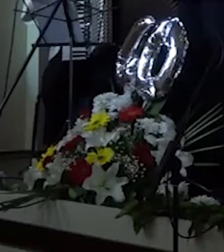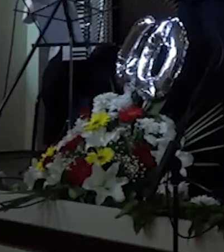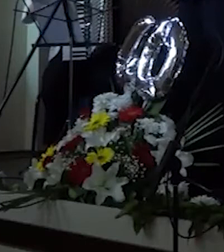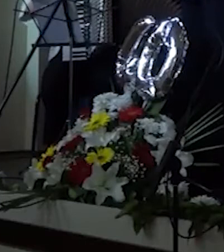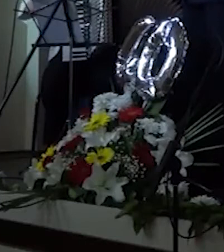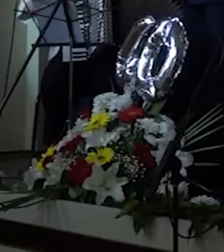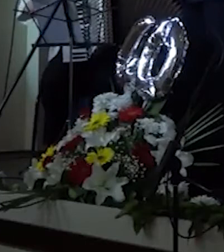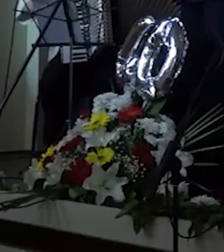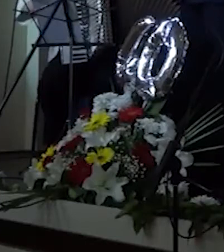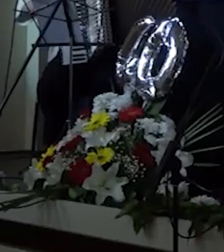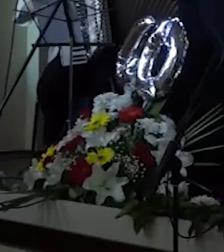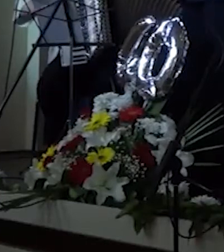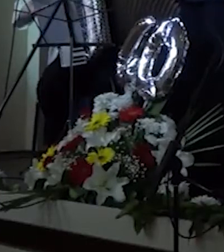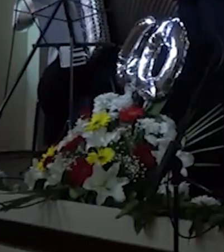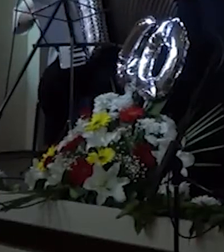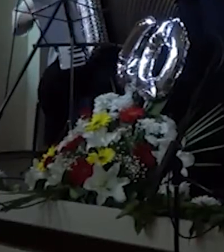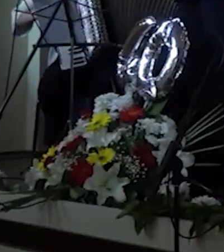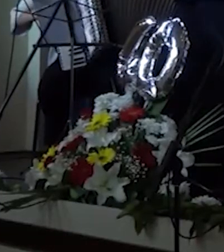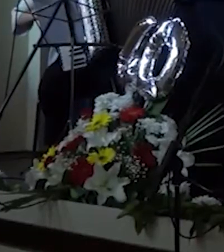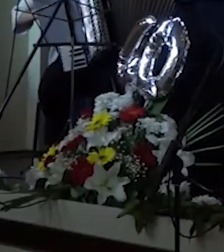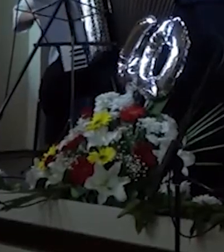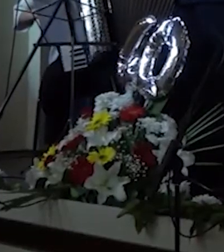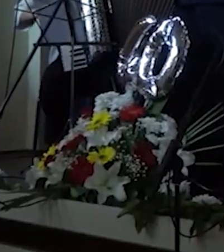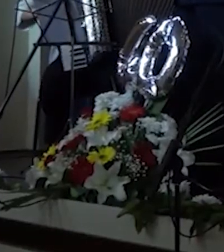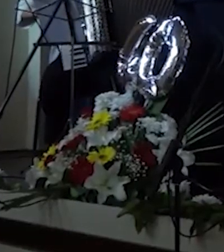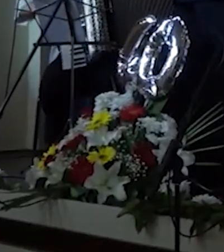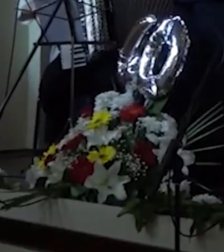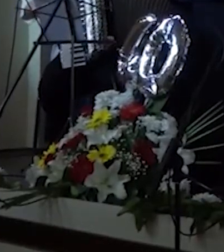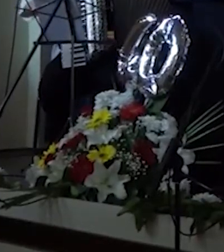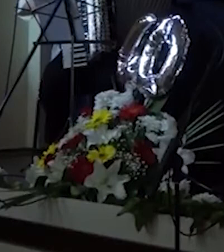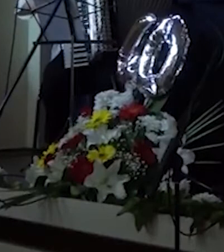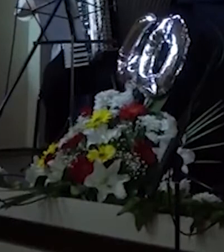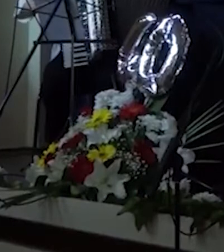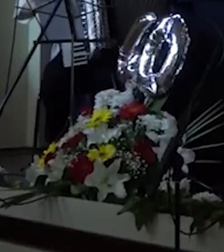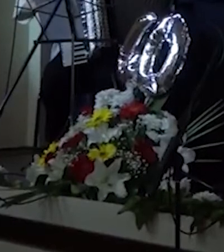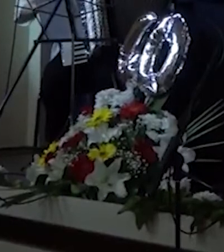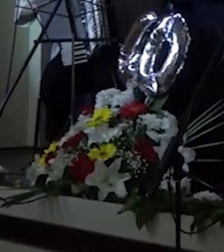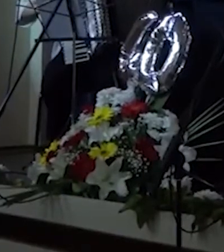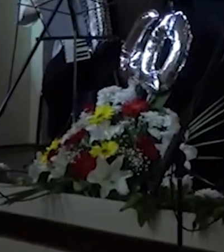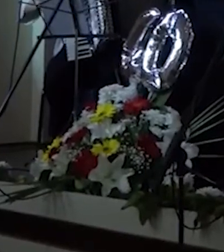Thank you.